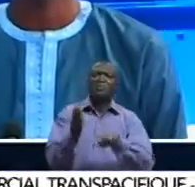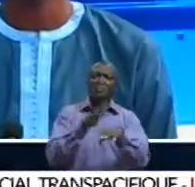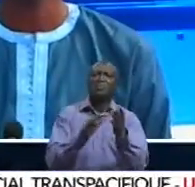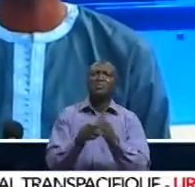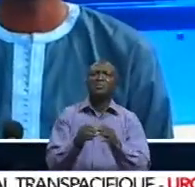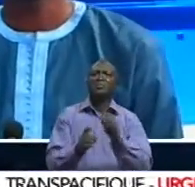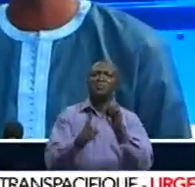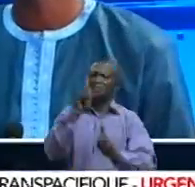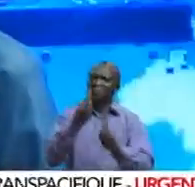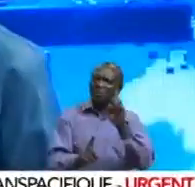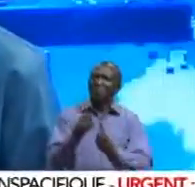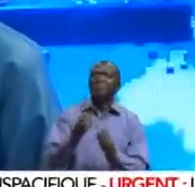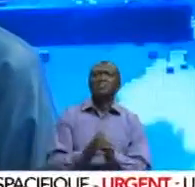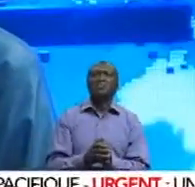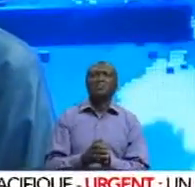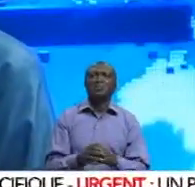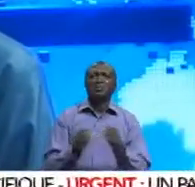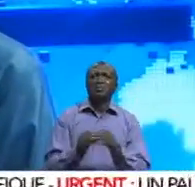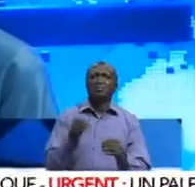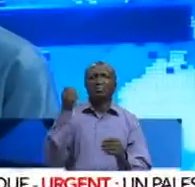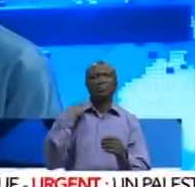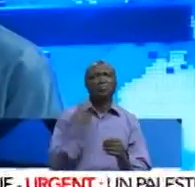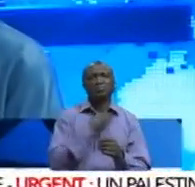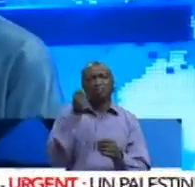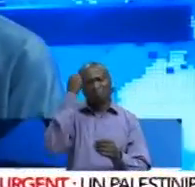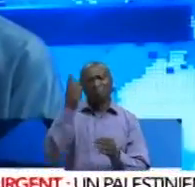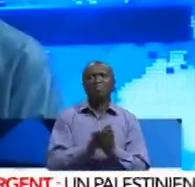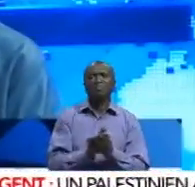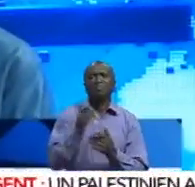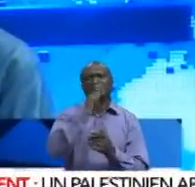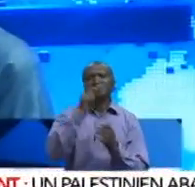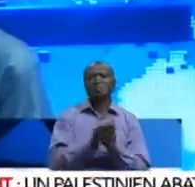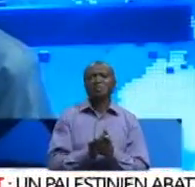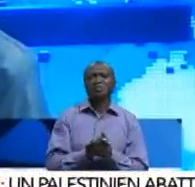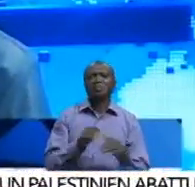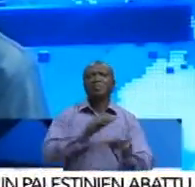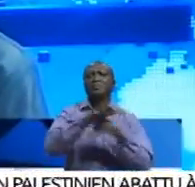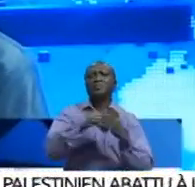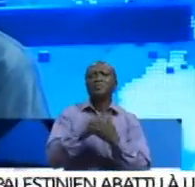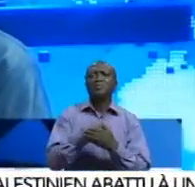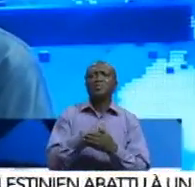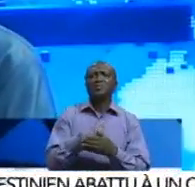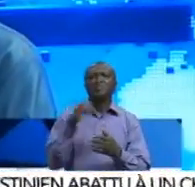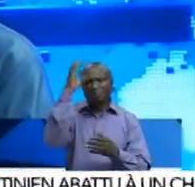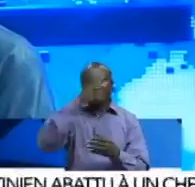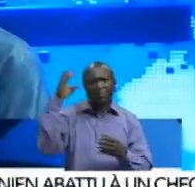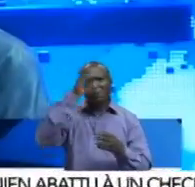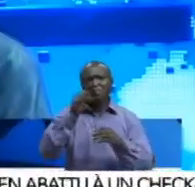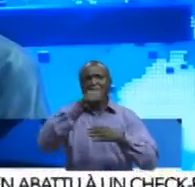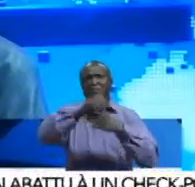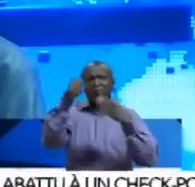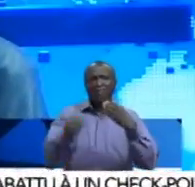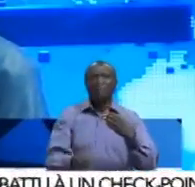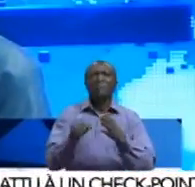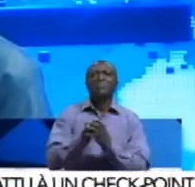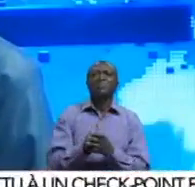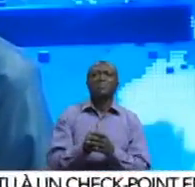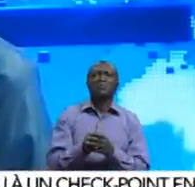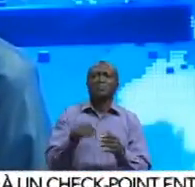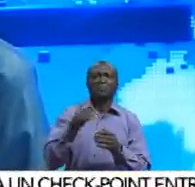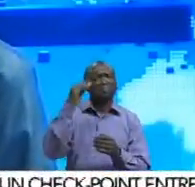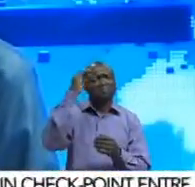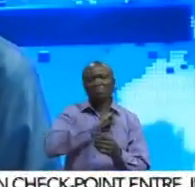sur la question on comprend que les gens puissent réclamer la la peine de ils sont à la nous sommes tous à la recherche de solution euh mais on ne pense pas que la peine de mort